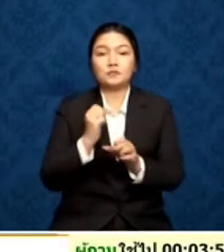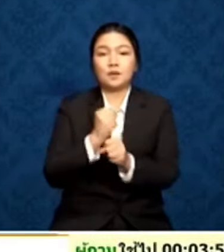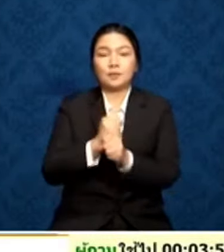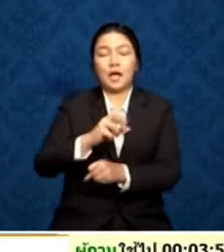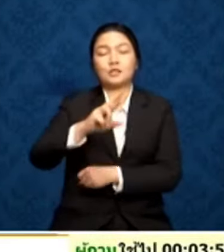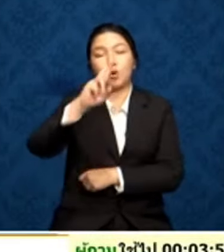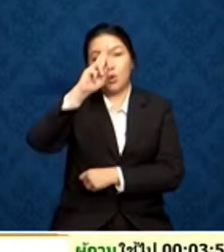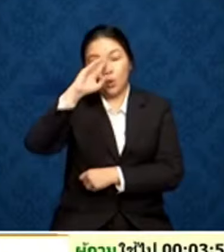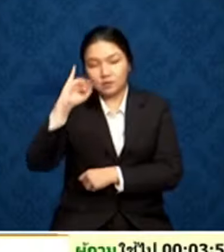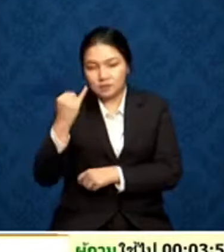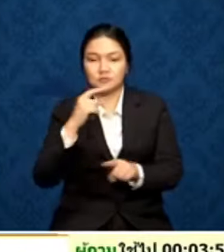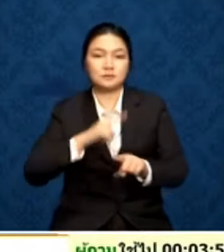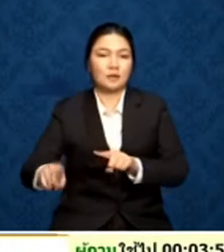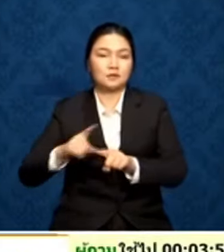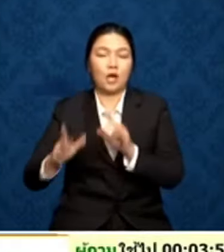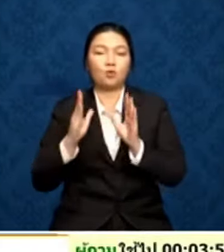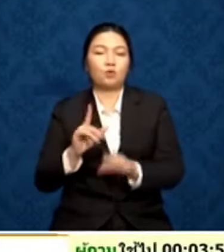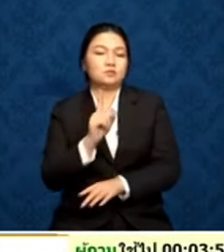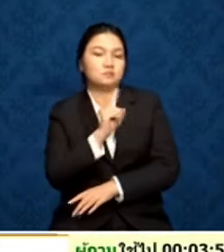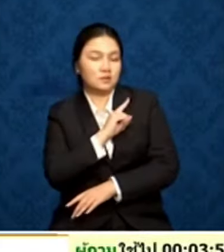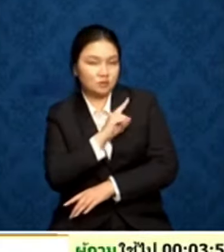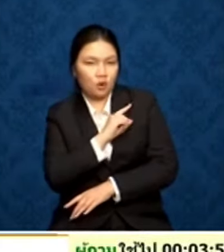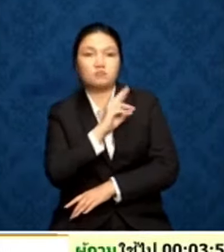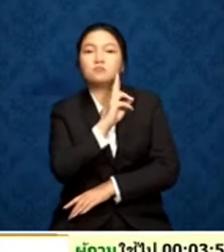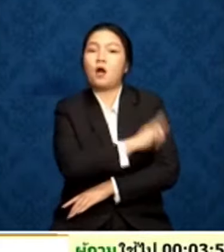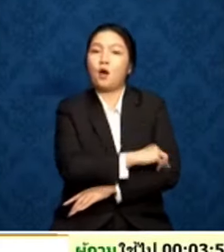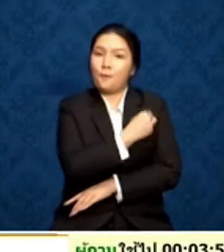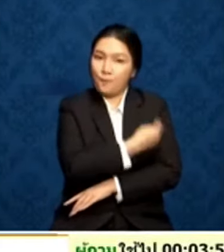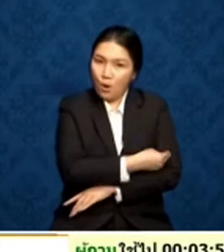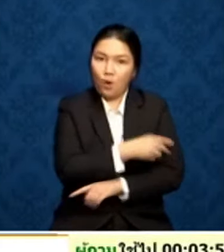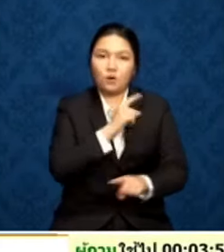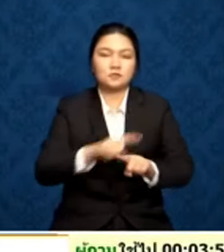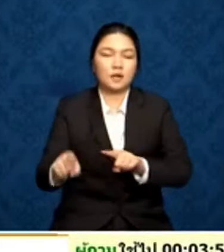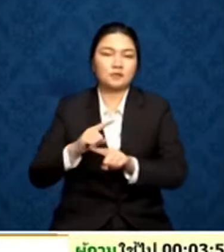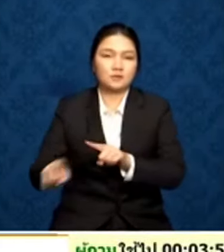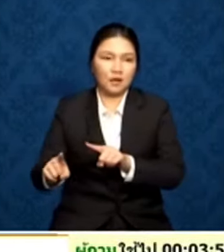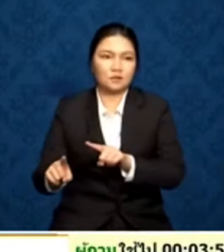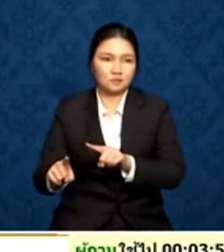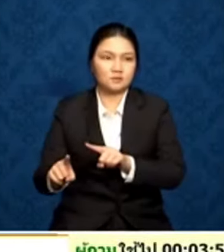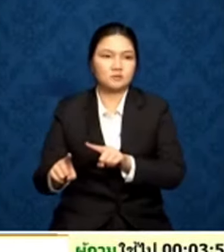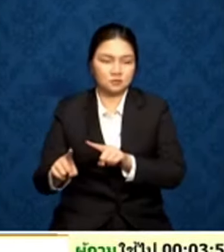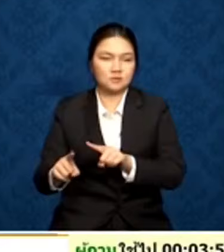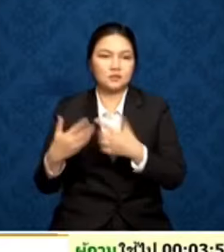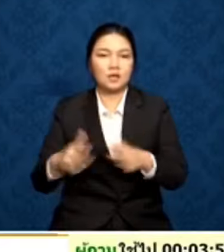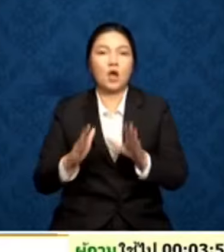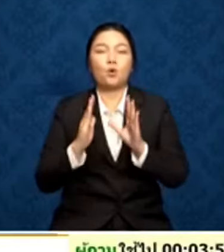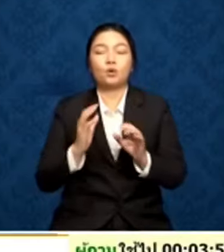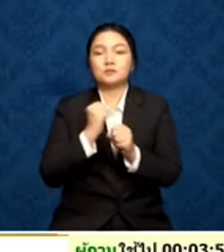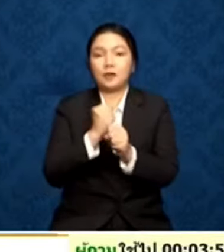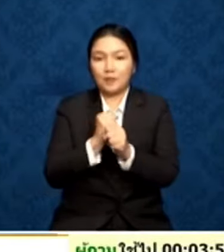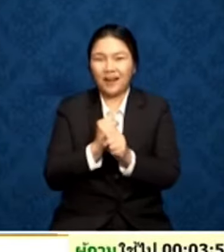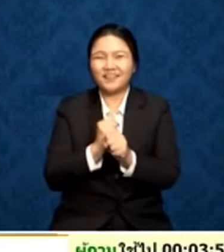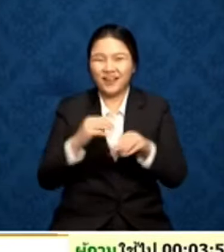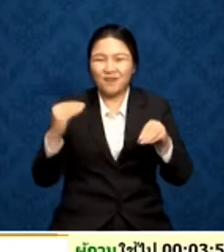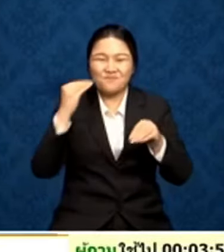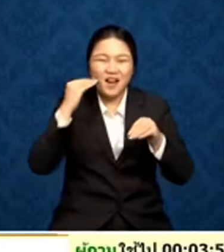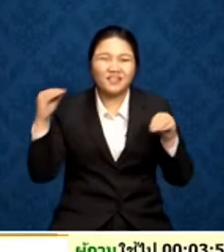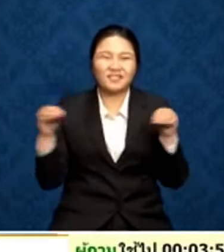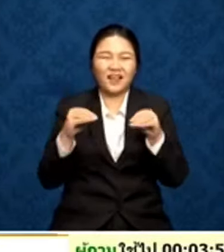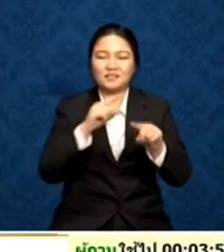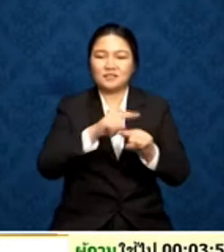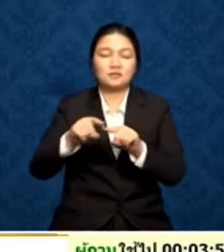แลคุณภาพประชาชนในรพ.สต.ต่างๆเหล่านั้นก็ต้องปรับเพิ่ม2